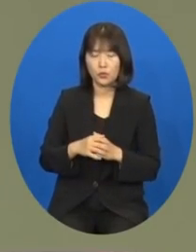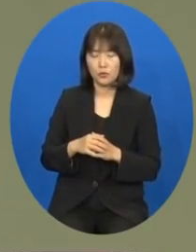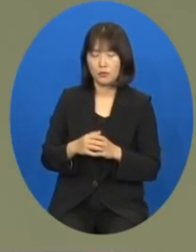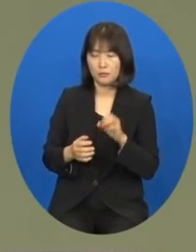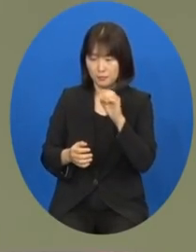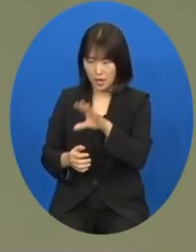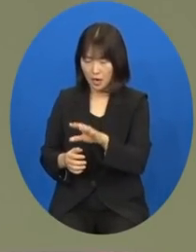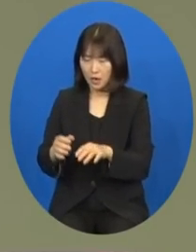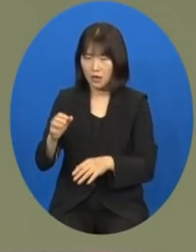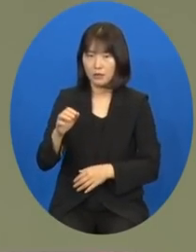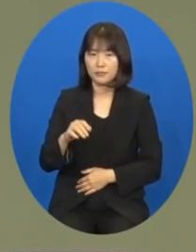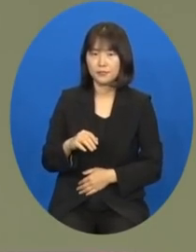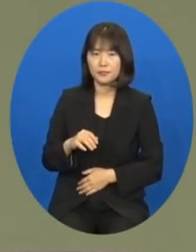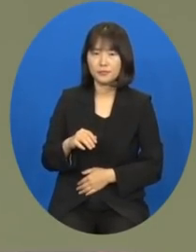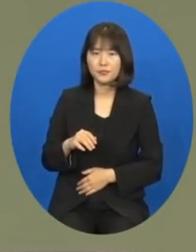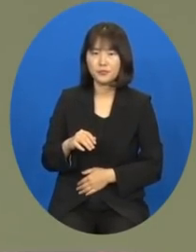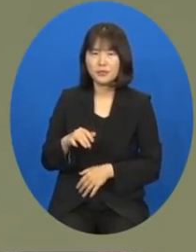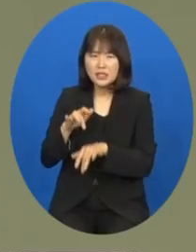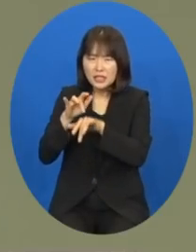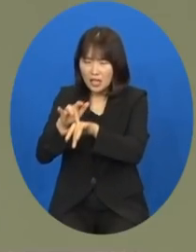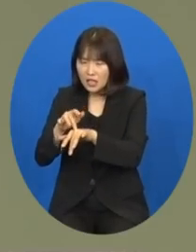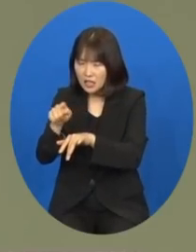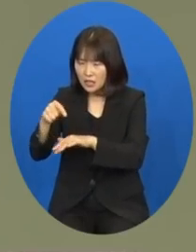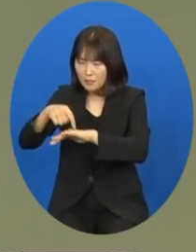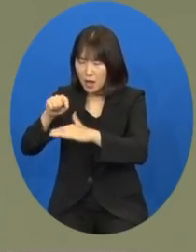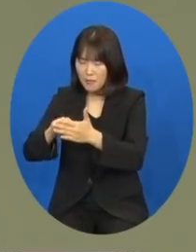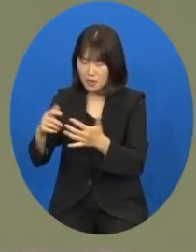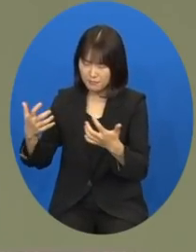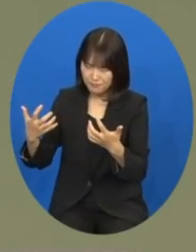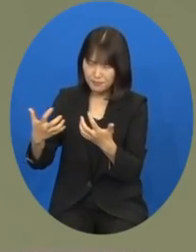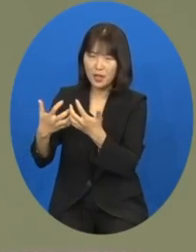않았냐 어찌하여 사탄이 네 마음에 가득하여